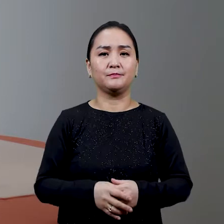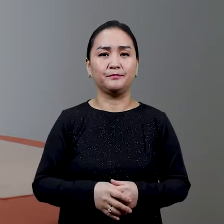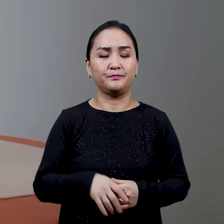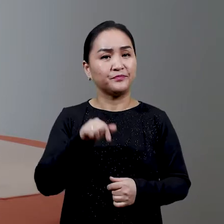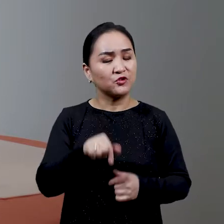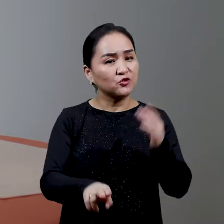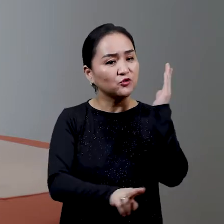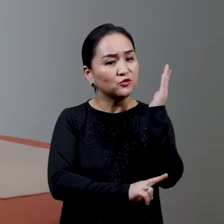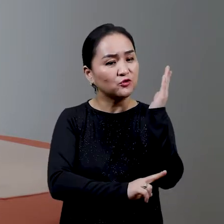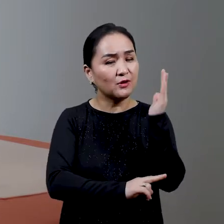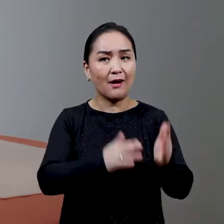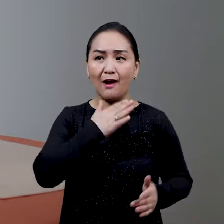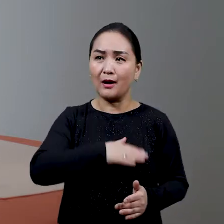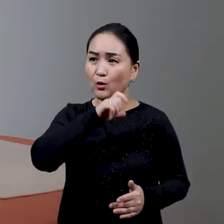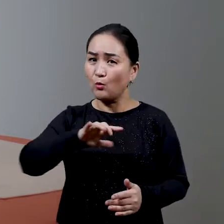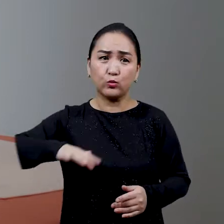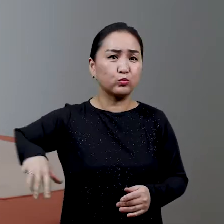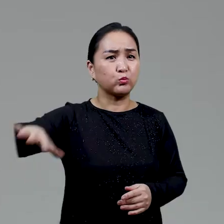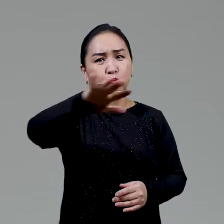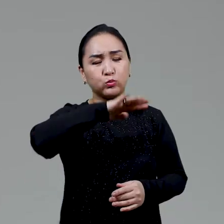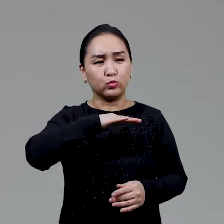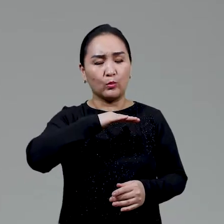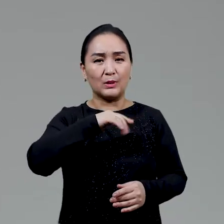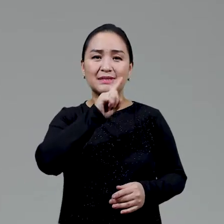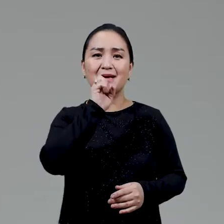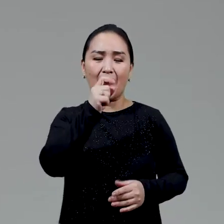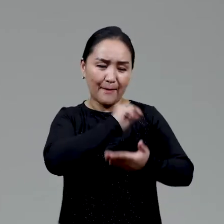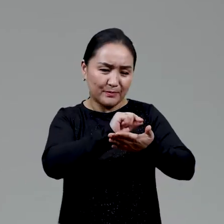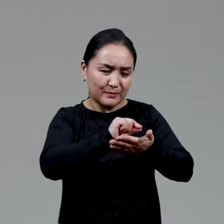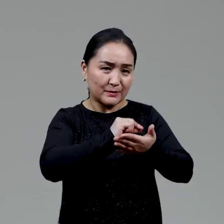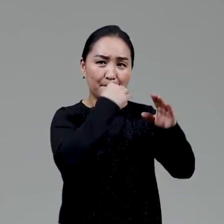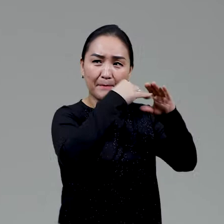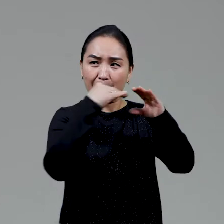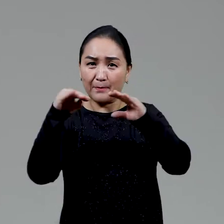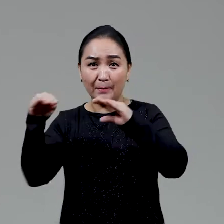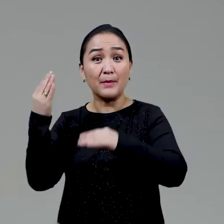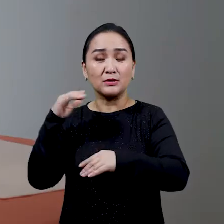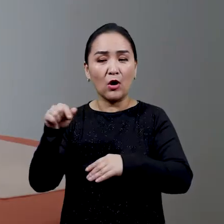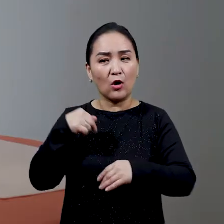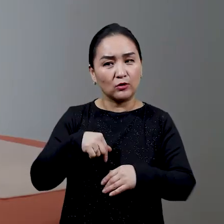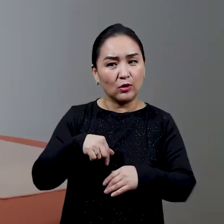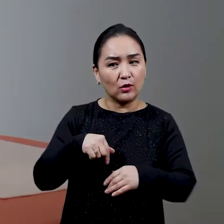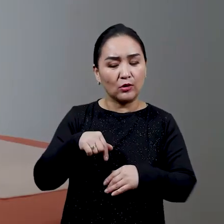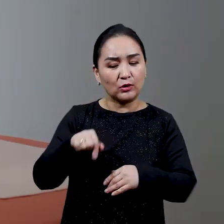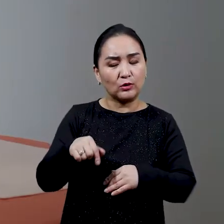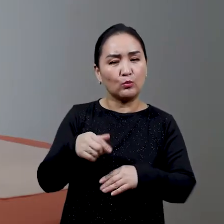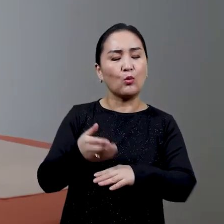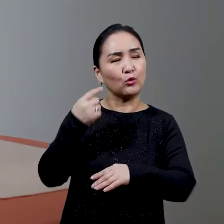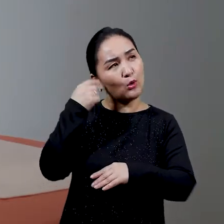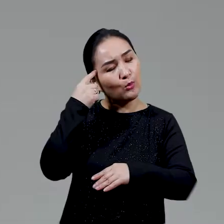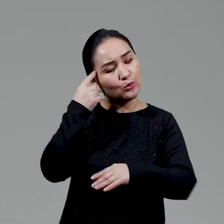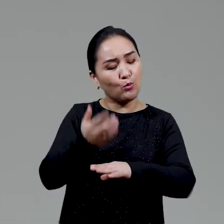Гэтэг адын хүсэл төрсэн тэр өдөр би хайртай бүхэндээ захаа бичсэн юм аа. Одоо бодоход тэр үеийн өөрөөсөө үнэхээр их